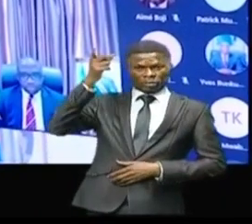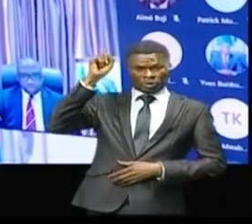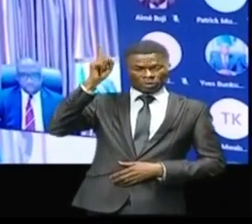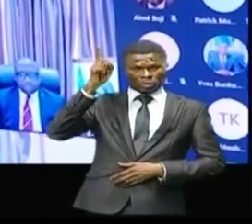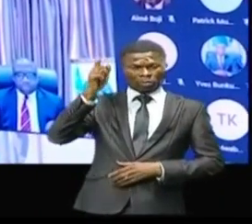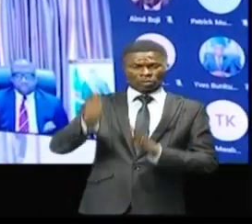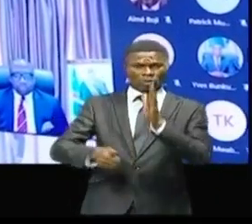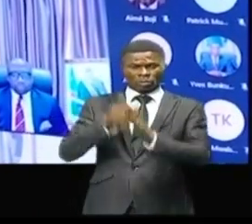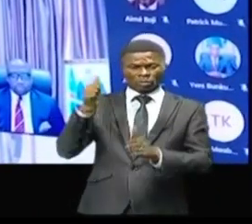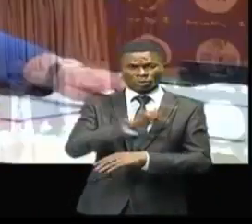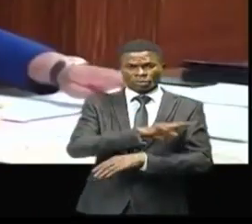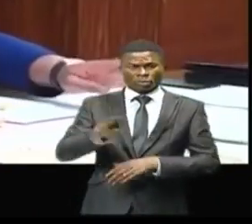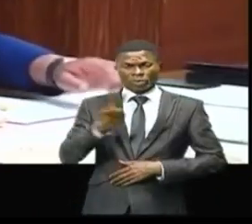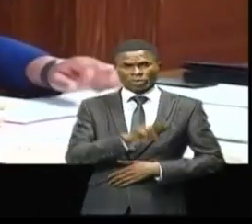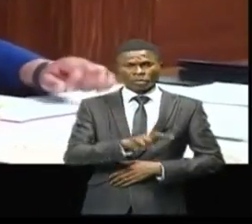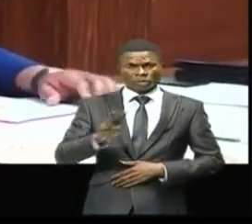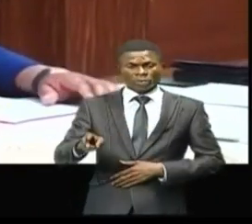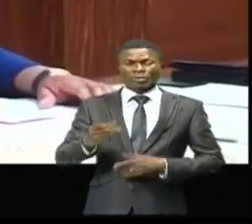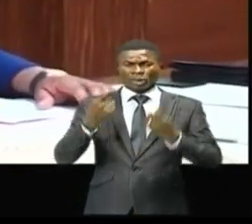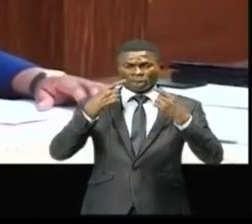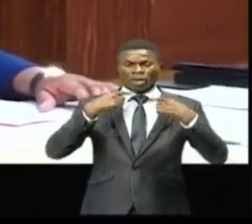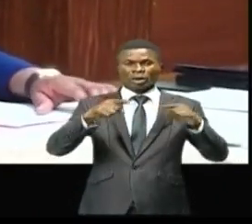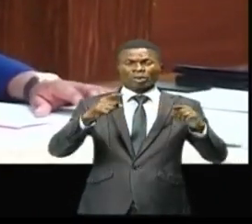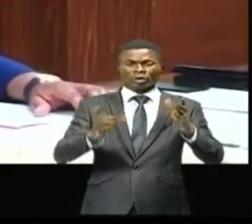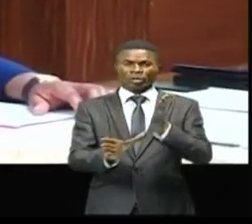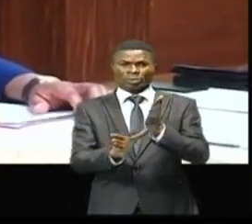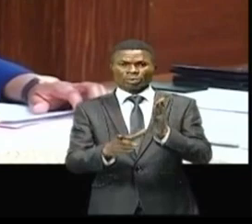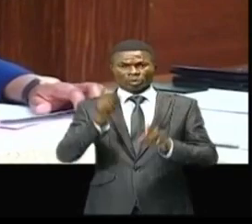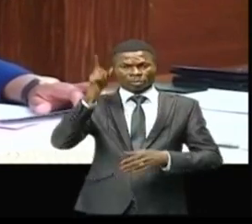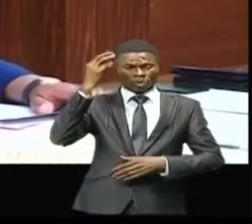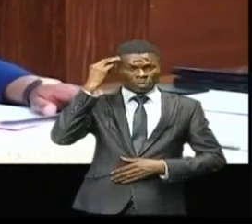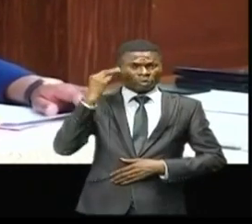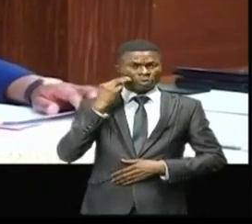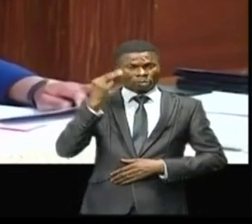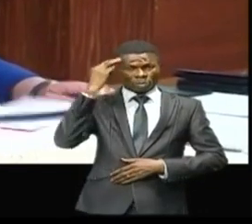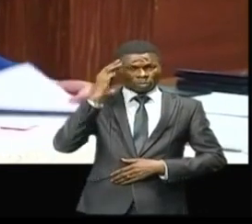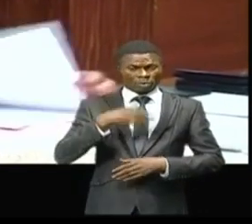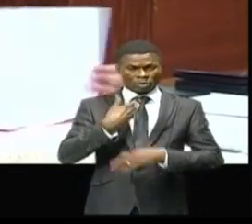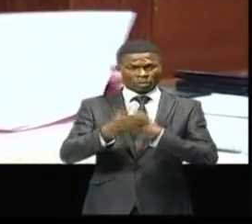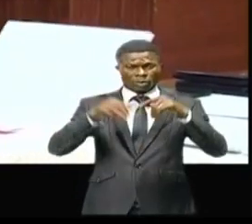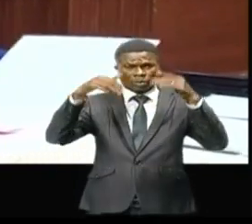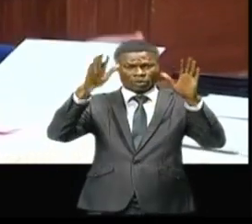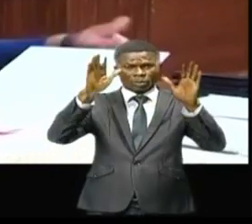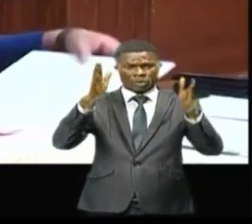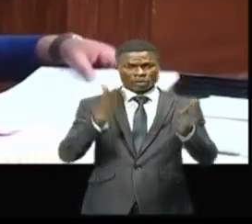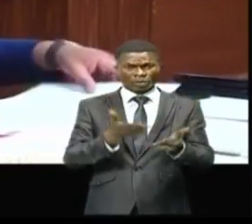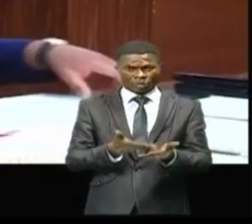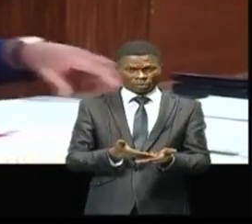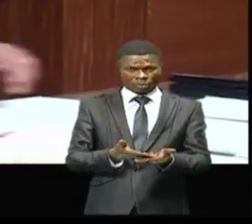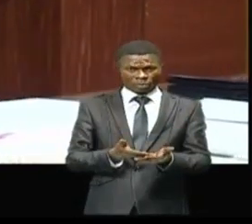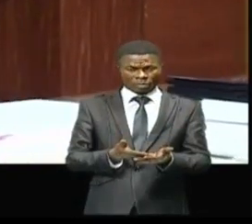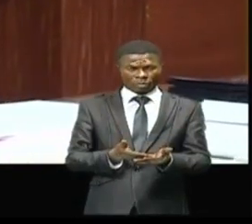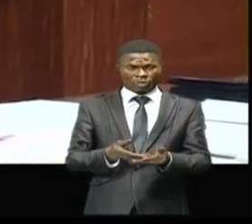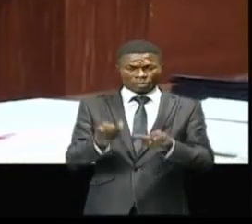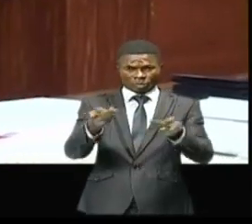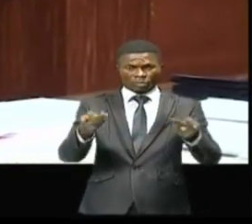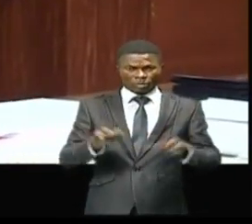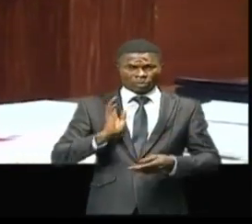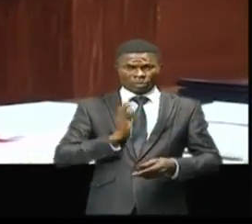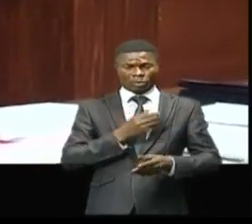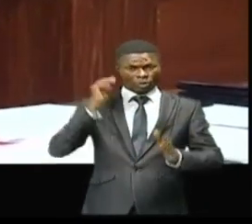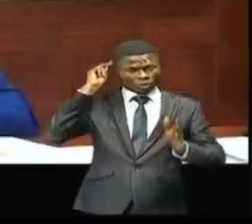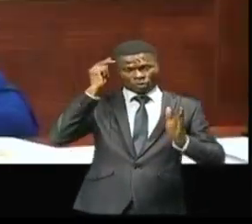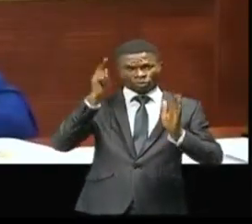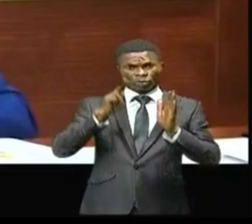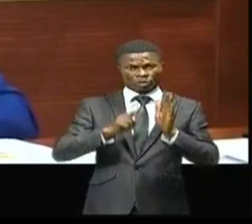novembre 2022 adressé au vice-prés ministres des Affaires étrangères la position de notre gouvernement